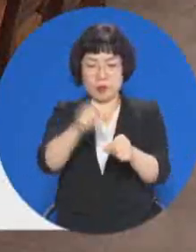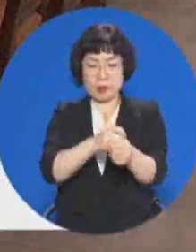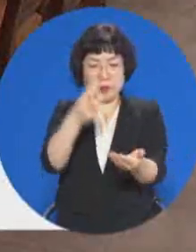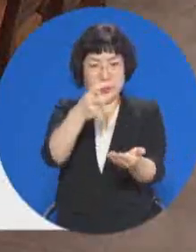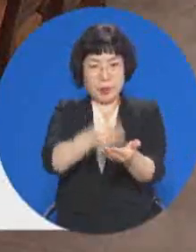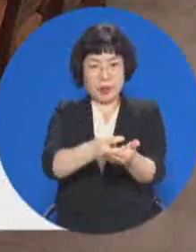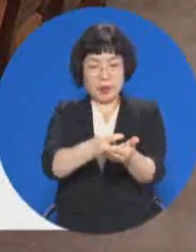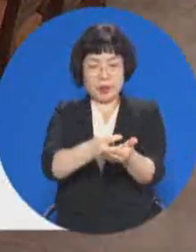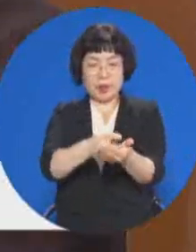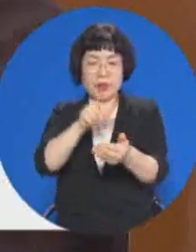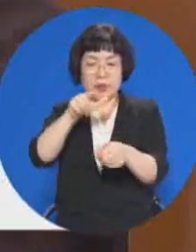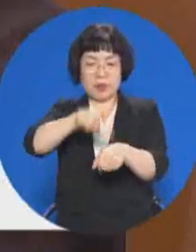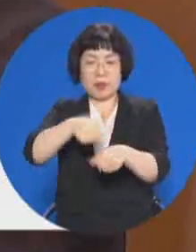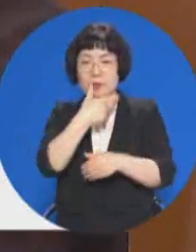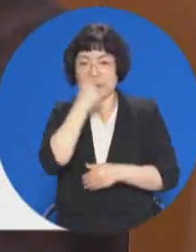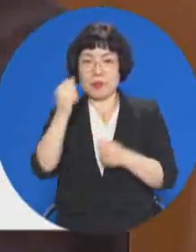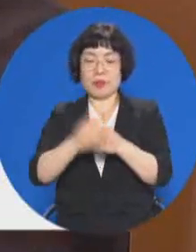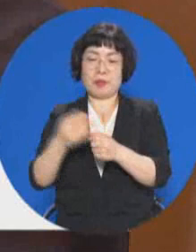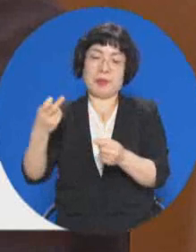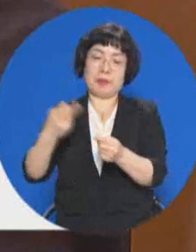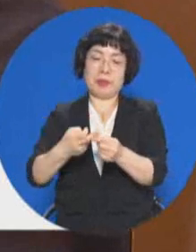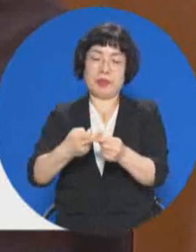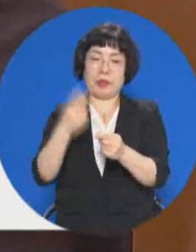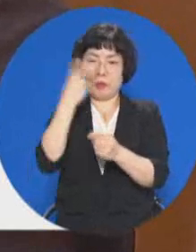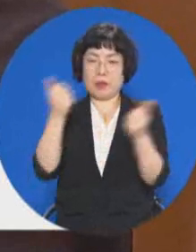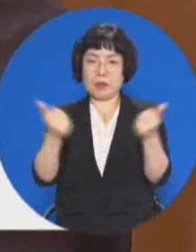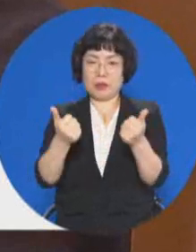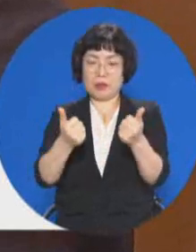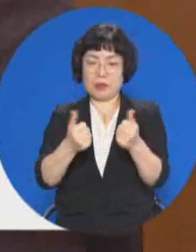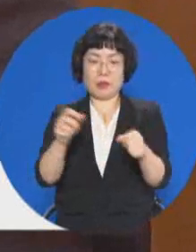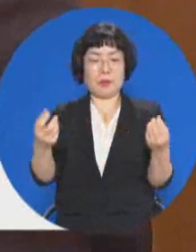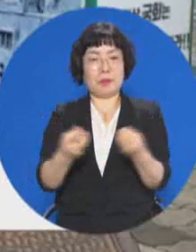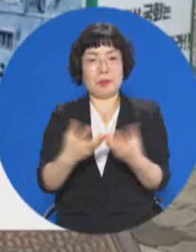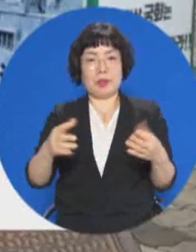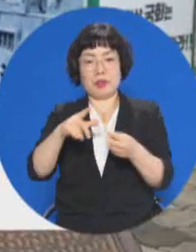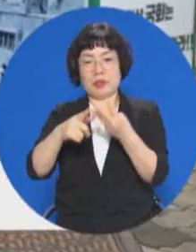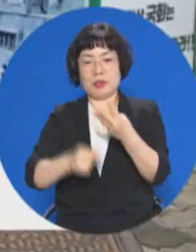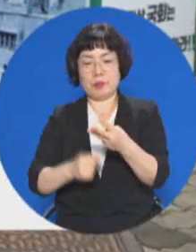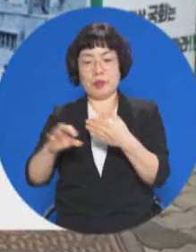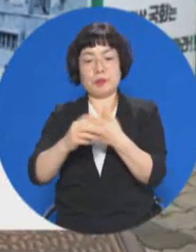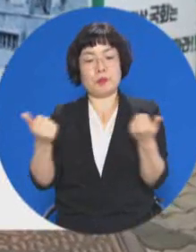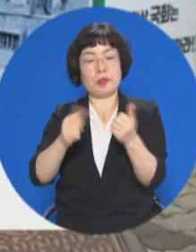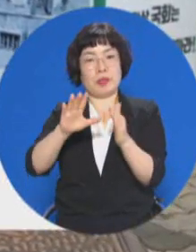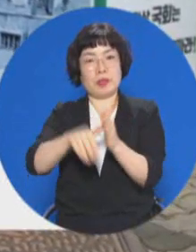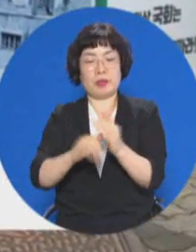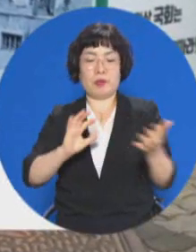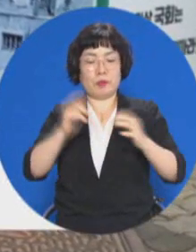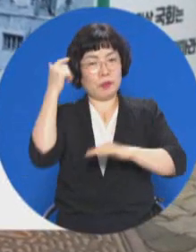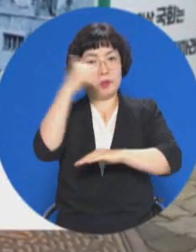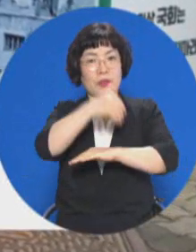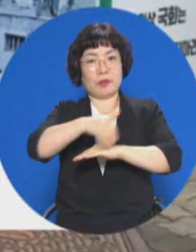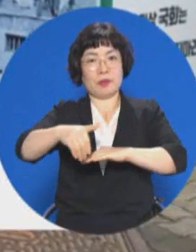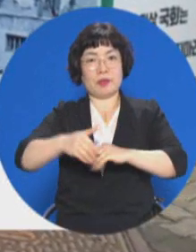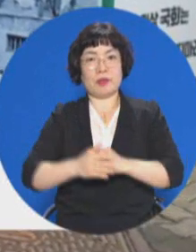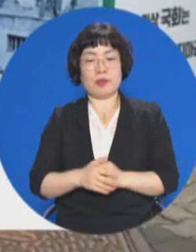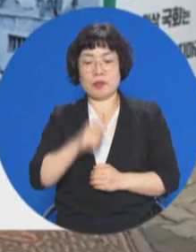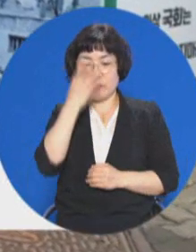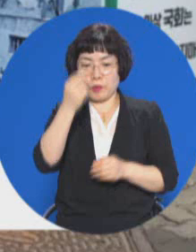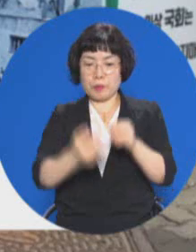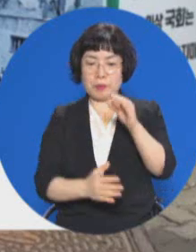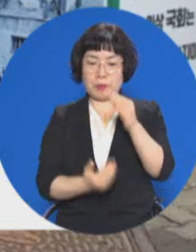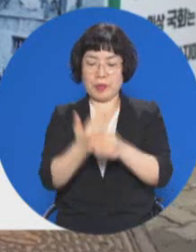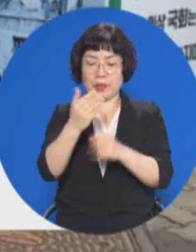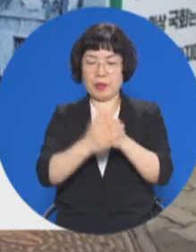32번째 안건인 여순사건특별법은 부득이하게 오는 3월 임시국회에서 논의하게 됐다고 밝혔습니다. 한편